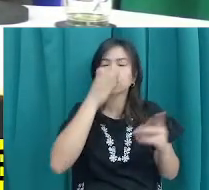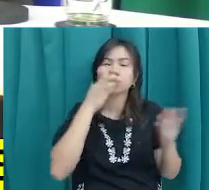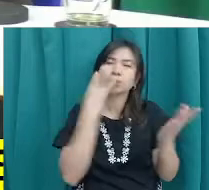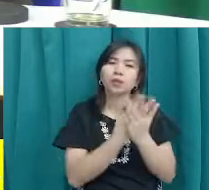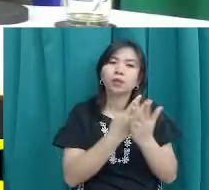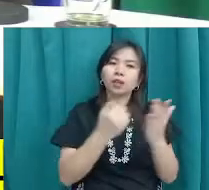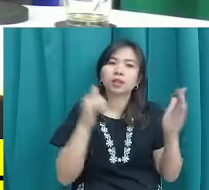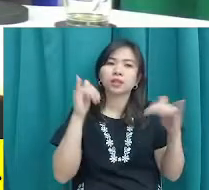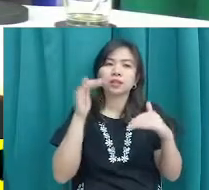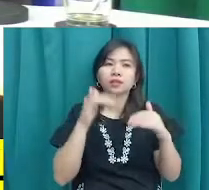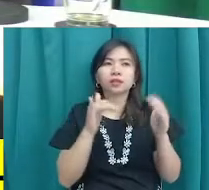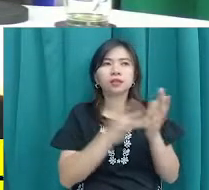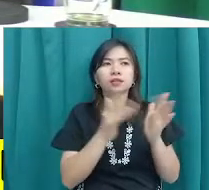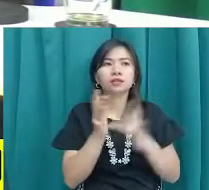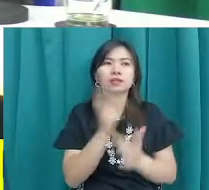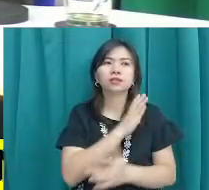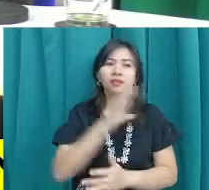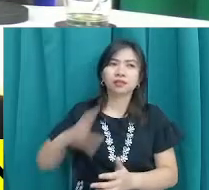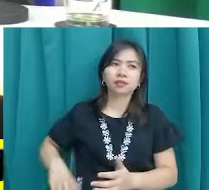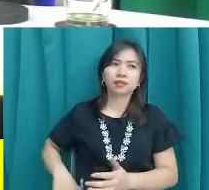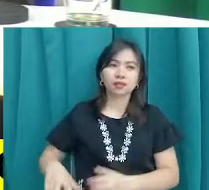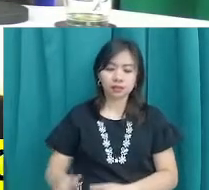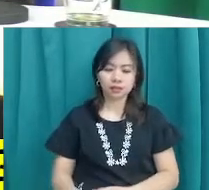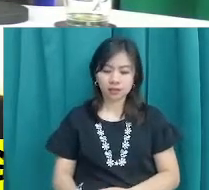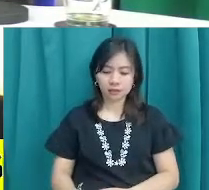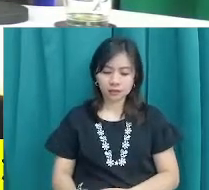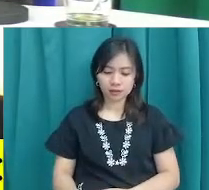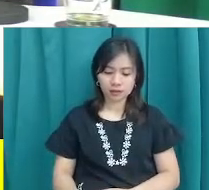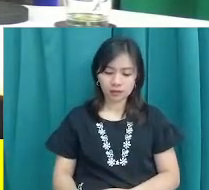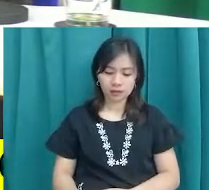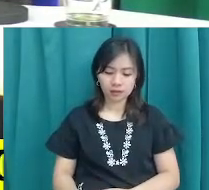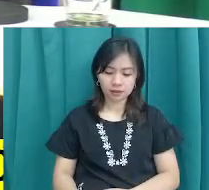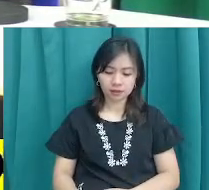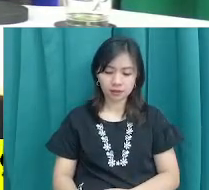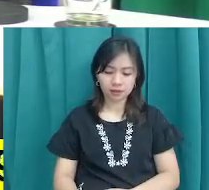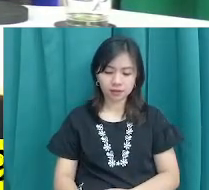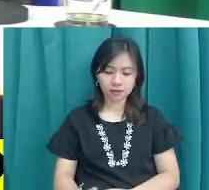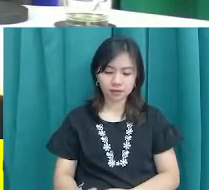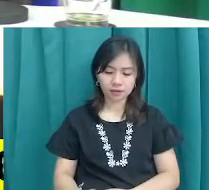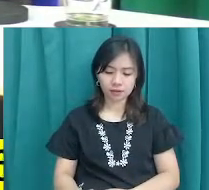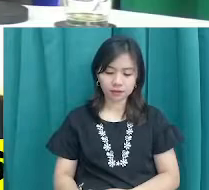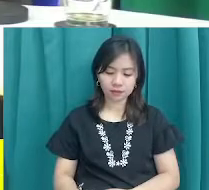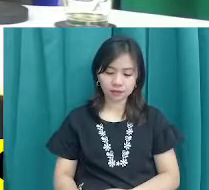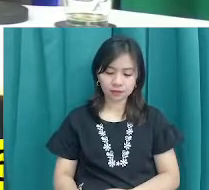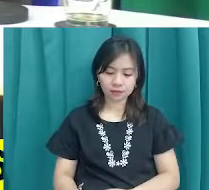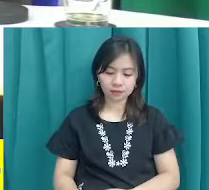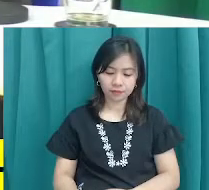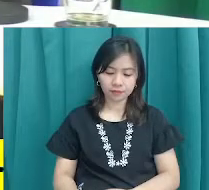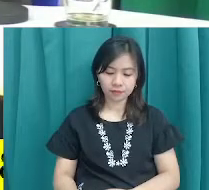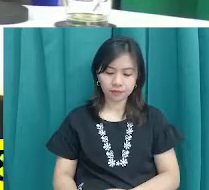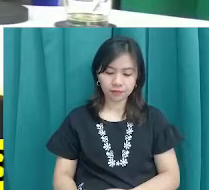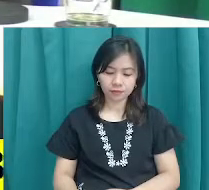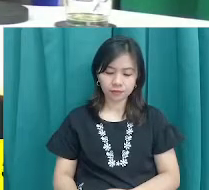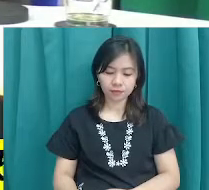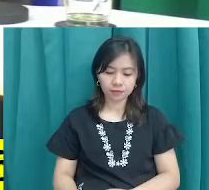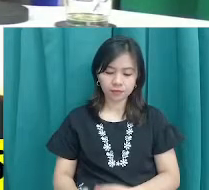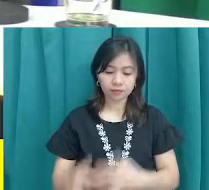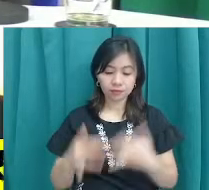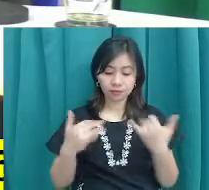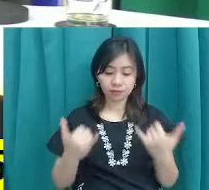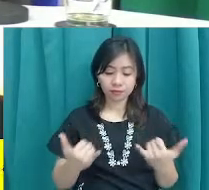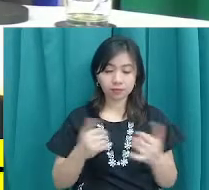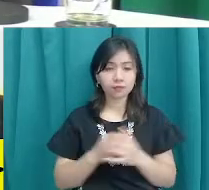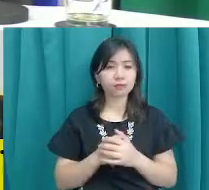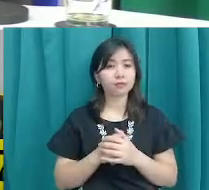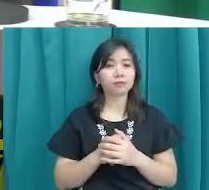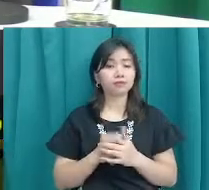Master. Nakita niya? Ha? Kasi iba rin eh. Yan ang sinasabi ko. Nakukuha ninyo, di ba? Ano sagot ng Panginoon? Ikaw na